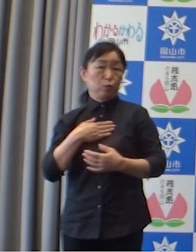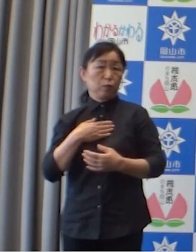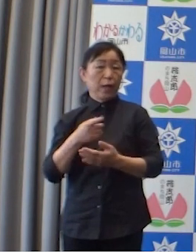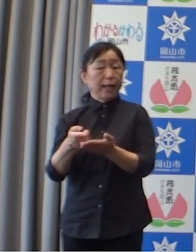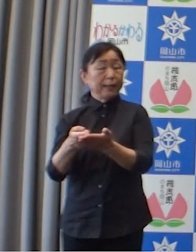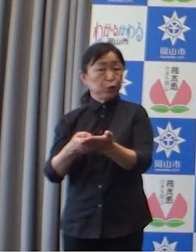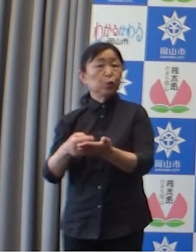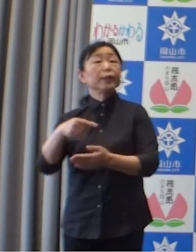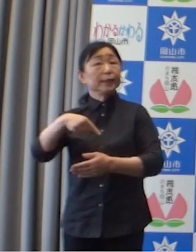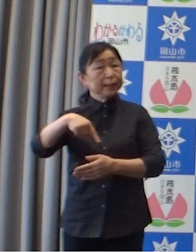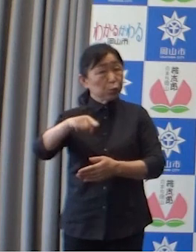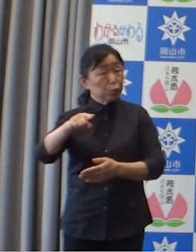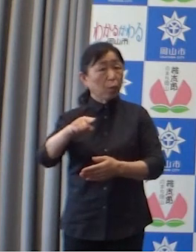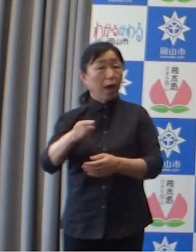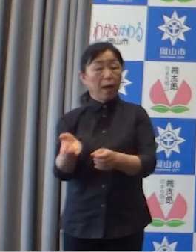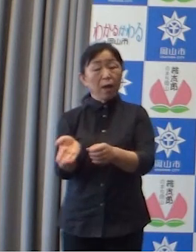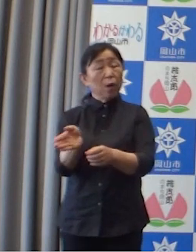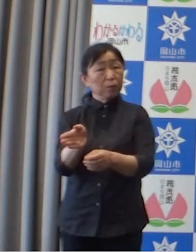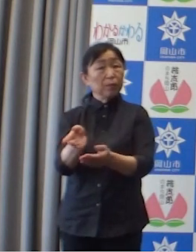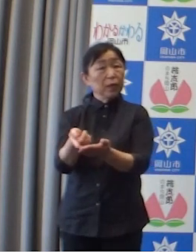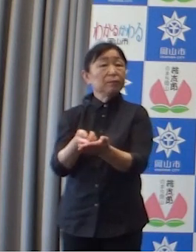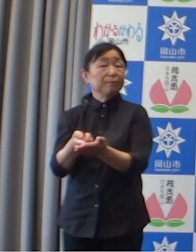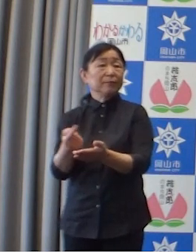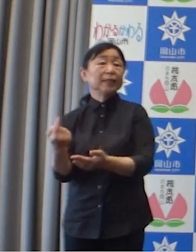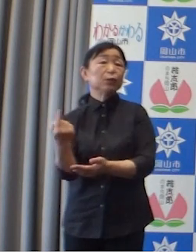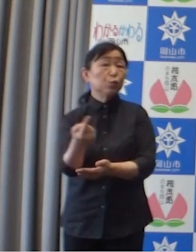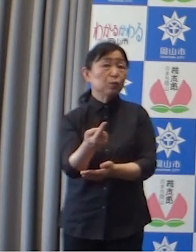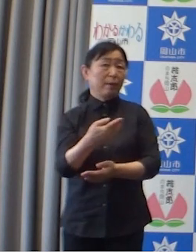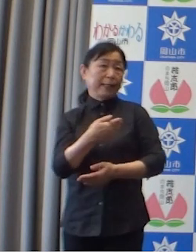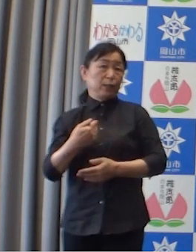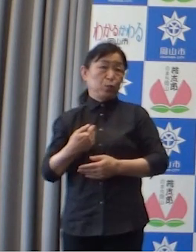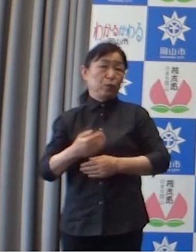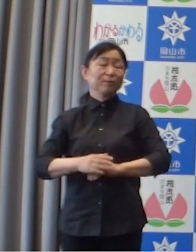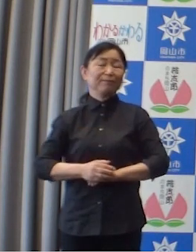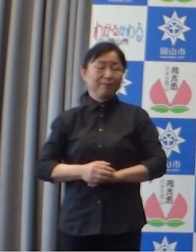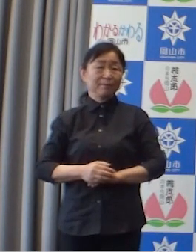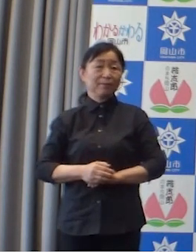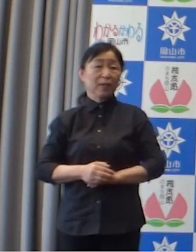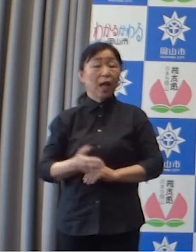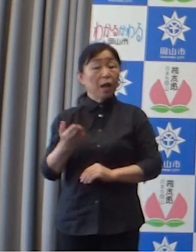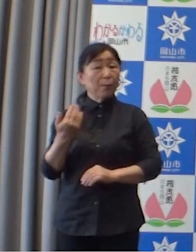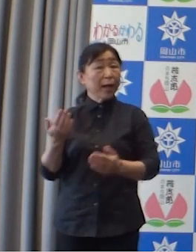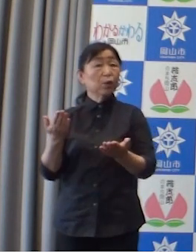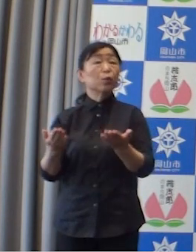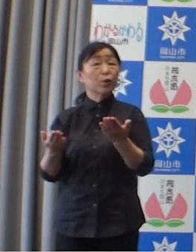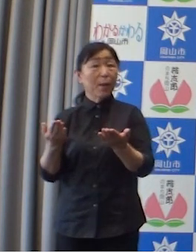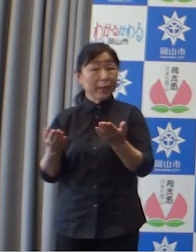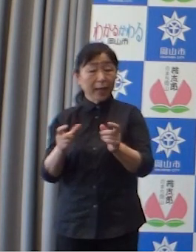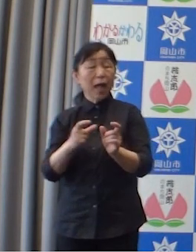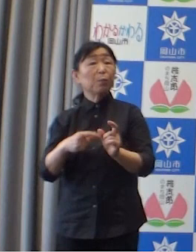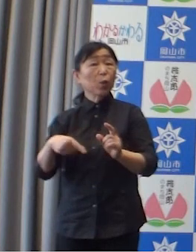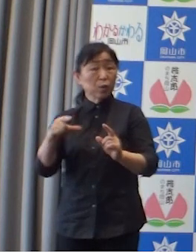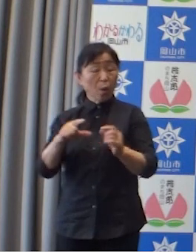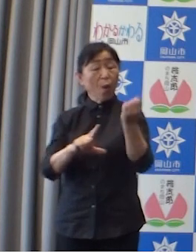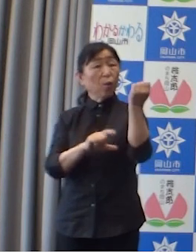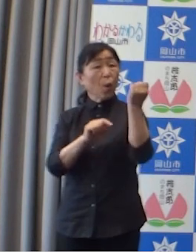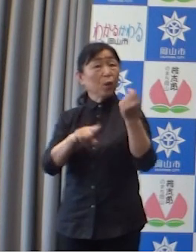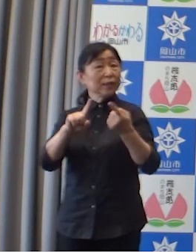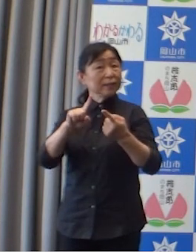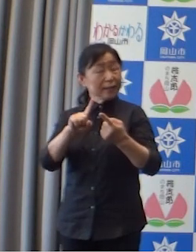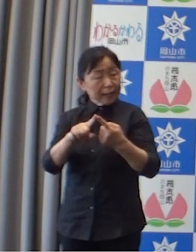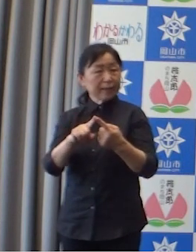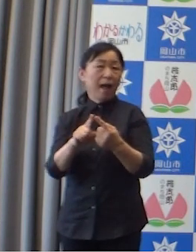修理に行く、補修に行くっていうことができると思うんでですね、今までよりもより効率的な対